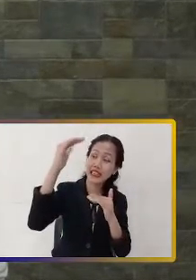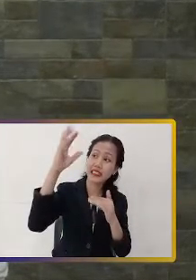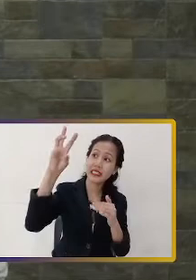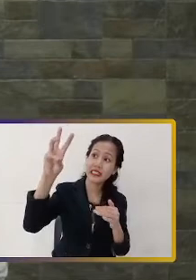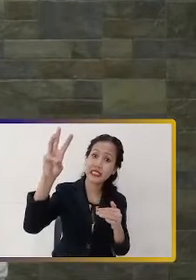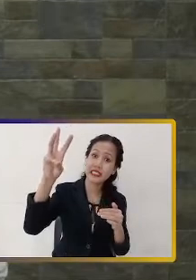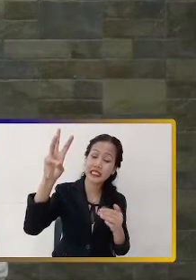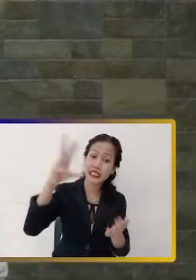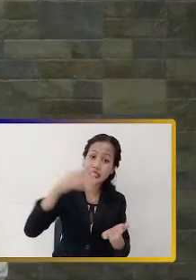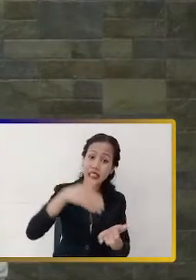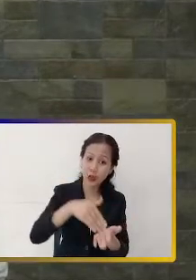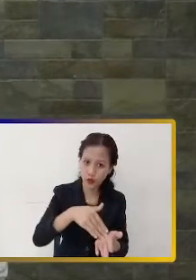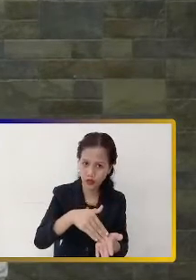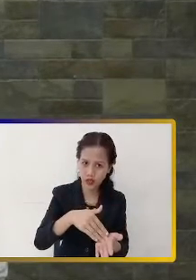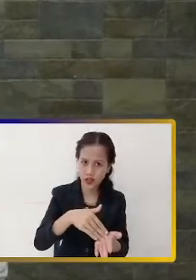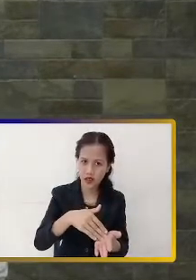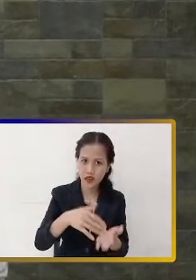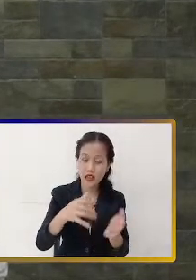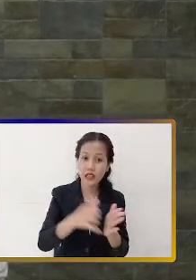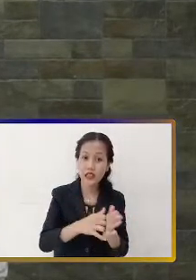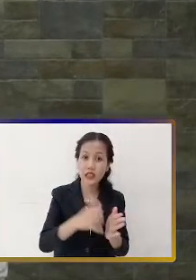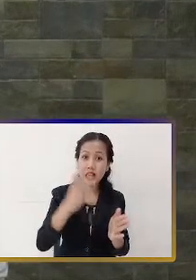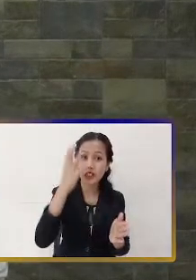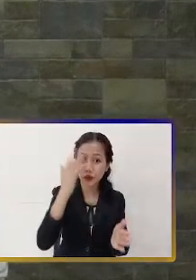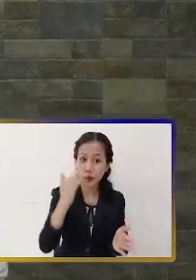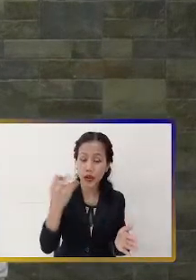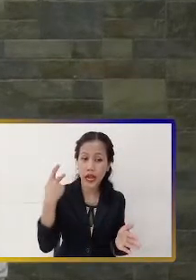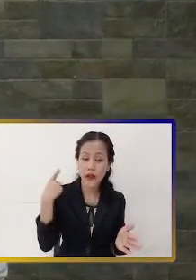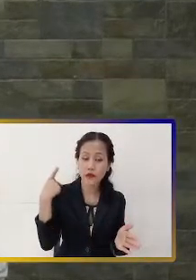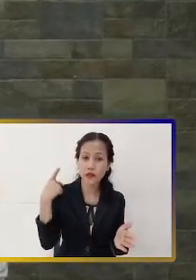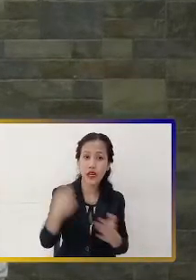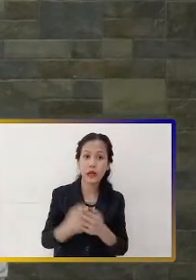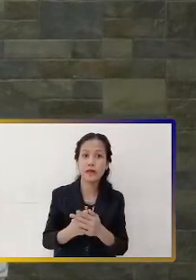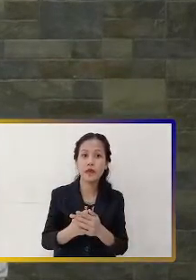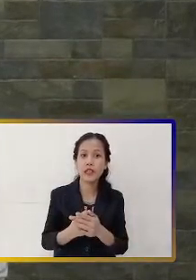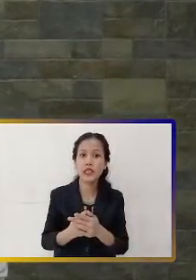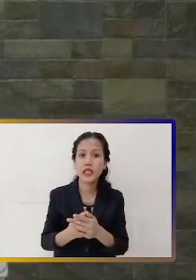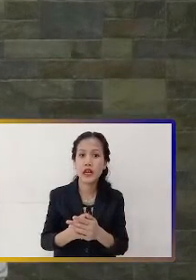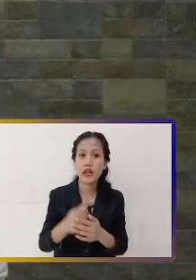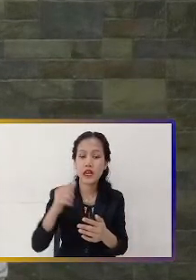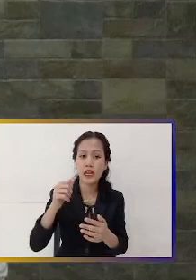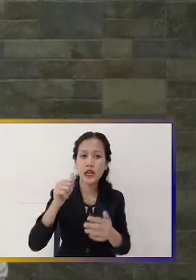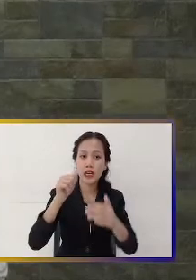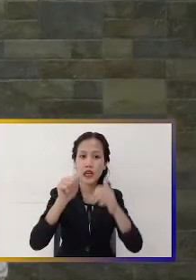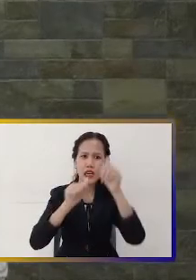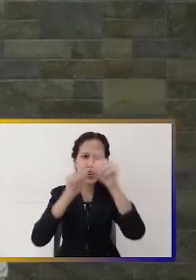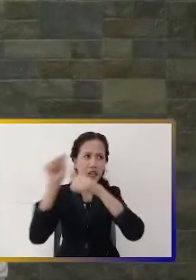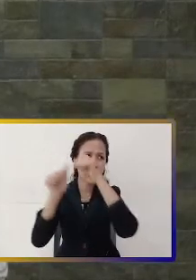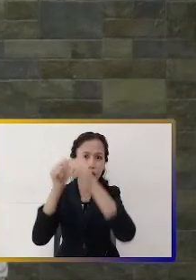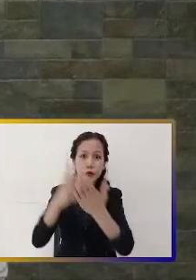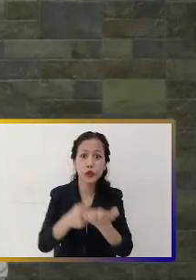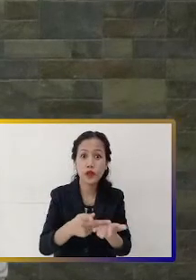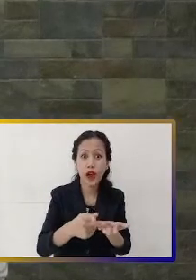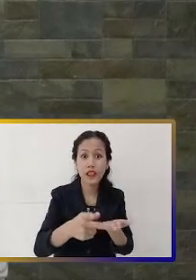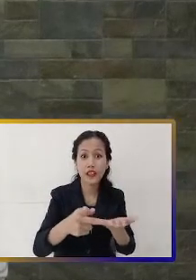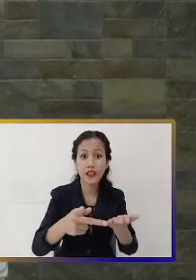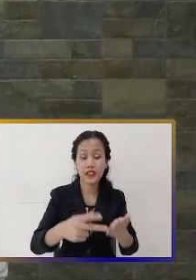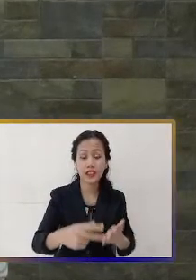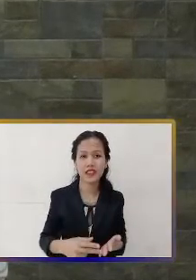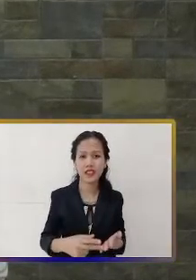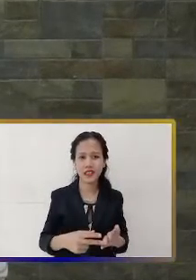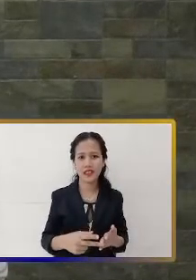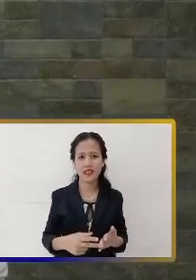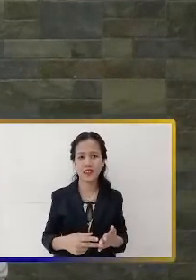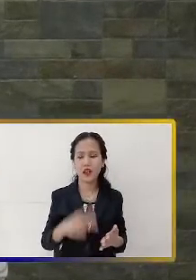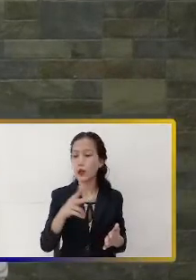nandyan? Air purifier, tapos meron pang ganito. And you know what, kapatid? Ito pa ang pinakang the